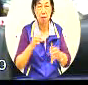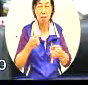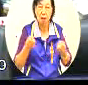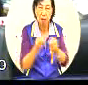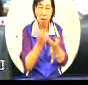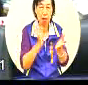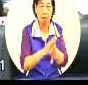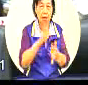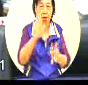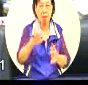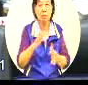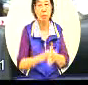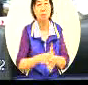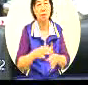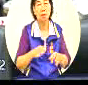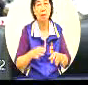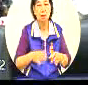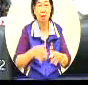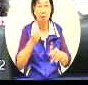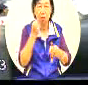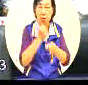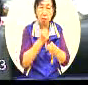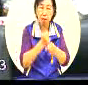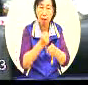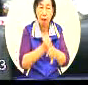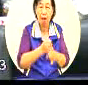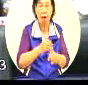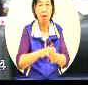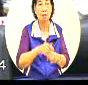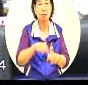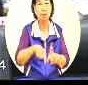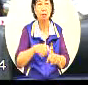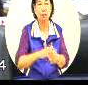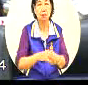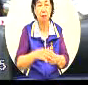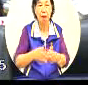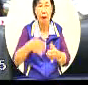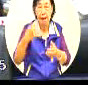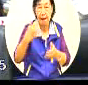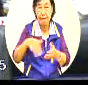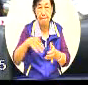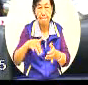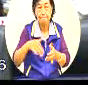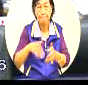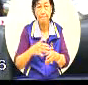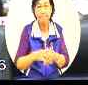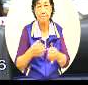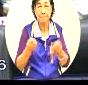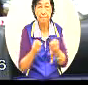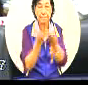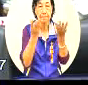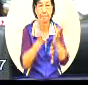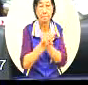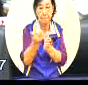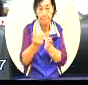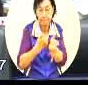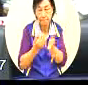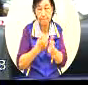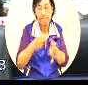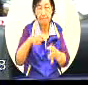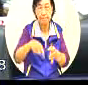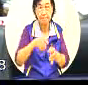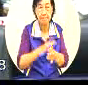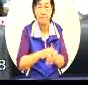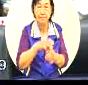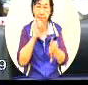做法了。我们希望能够在登革热发生之前就告诉民众，我们是不是会训练一些团队去告诉民